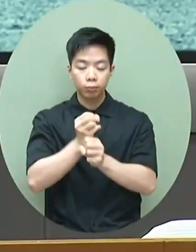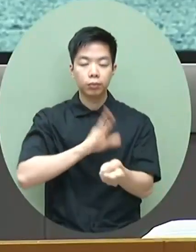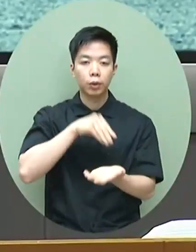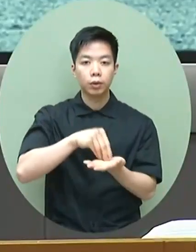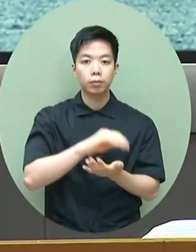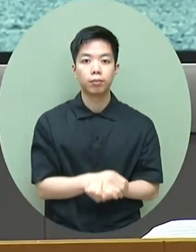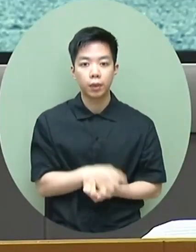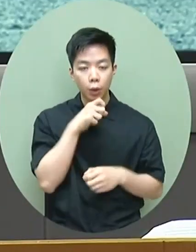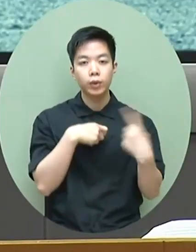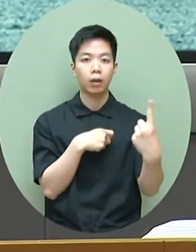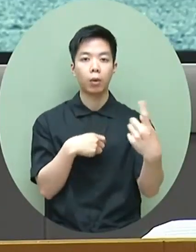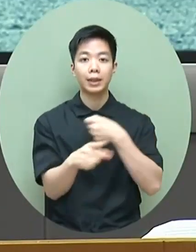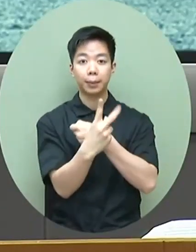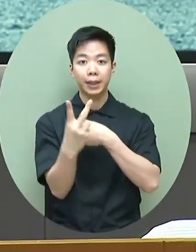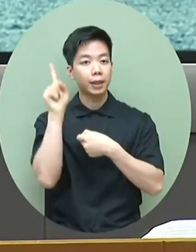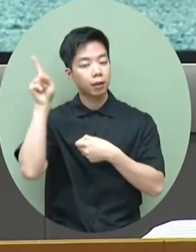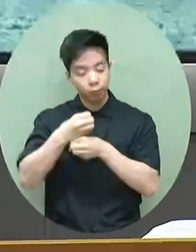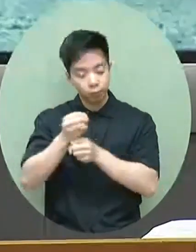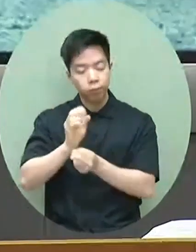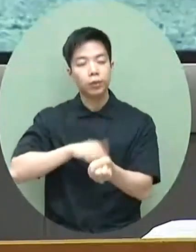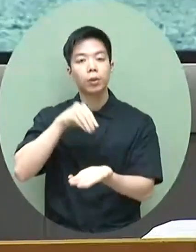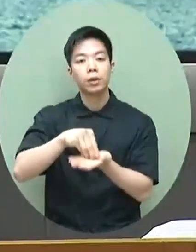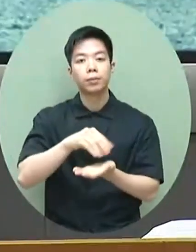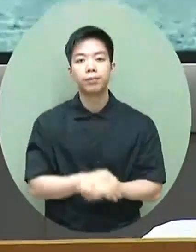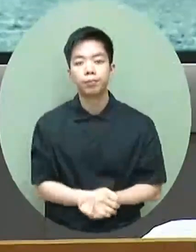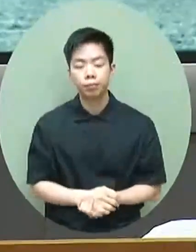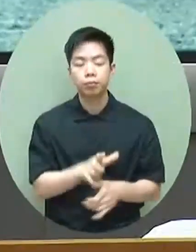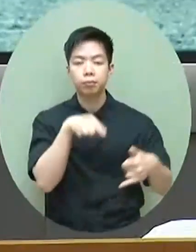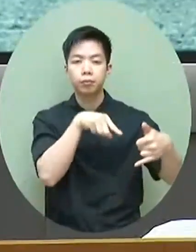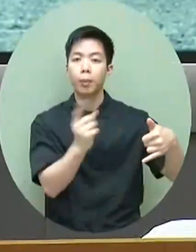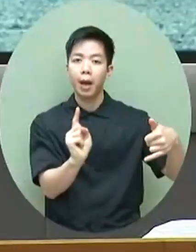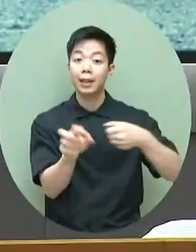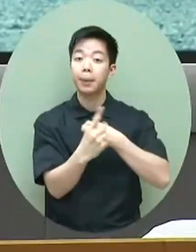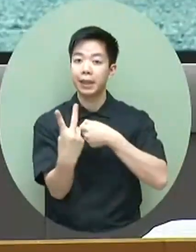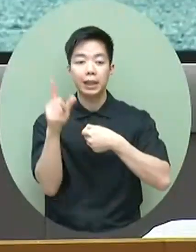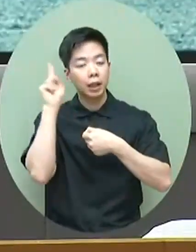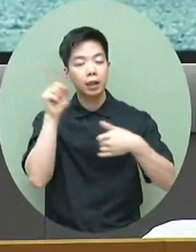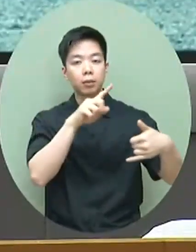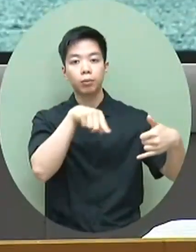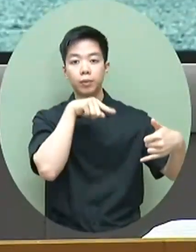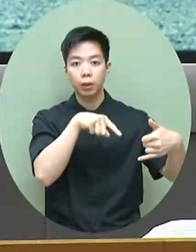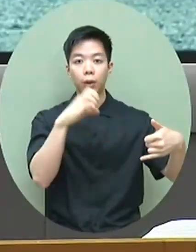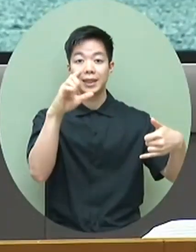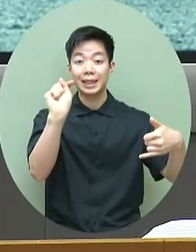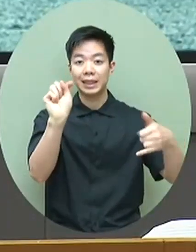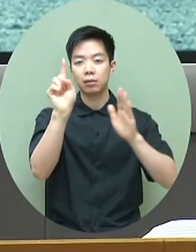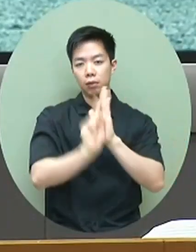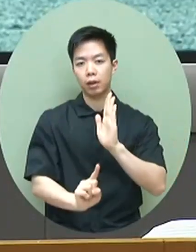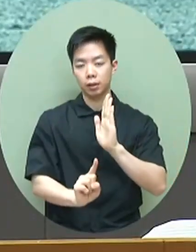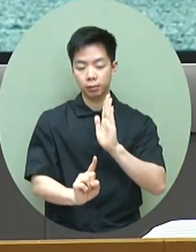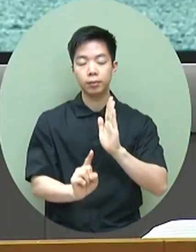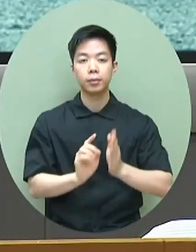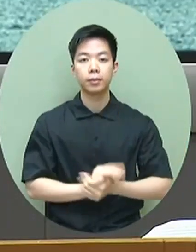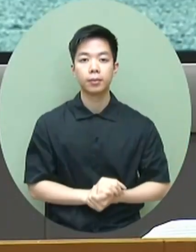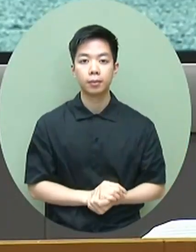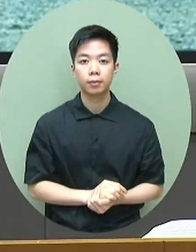12日嘅個案就係佢嗰個CT 值就比較低，佢就應該有機會係一